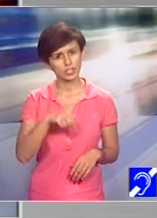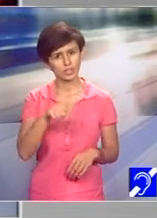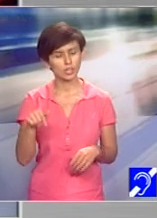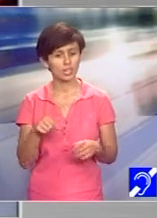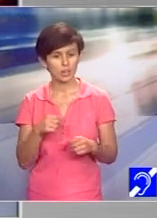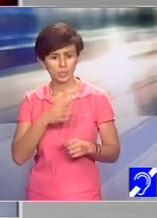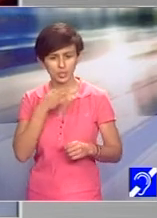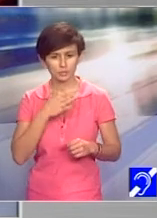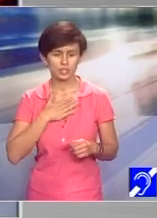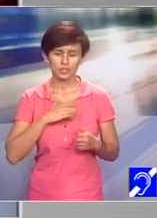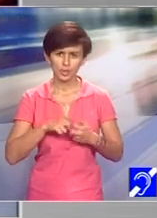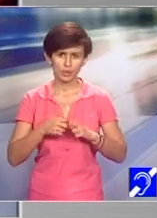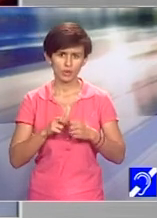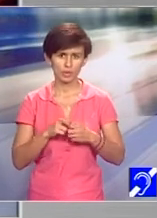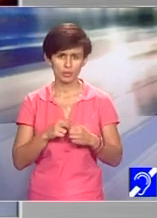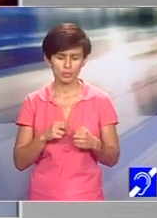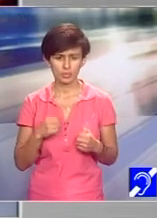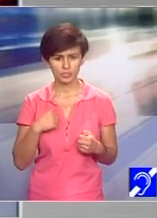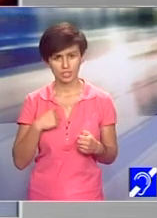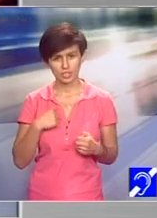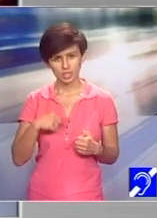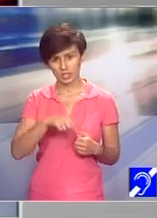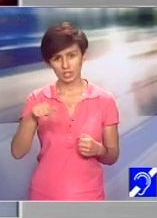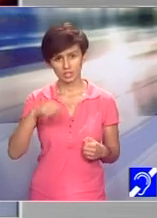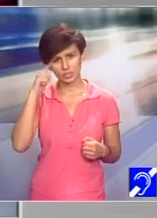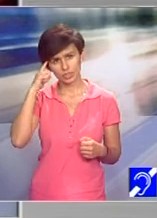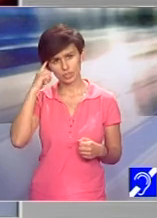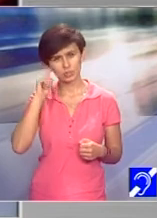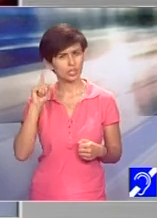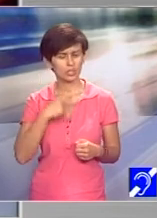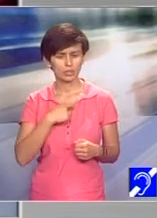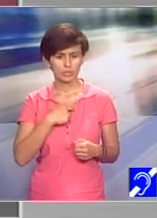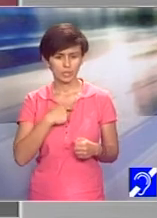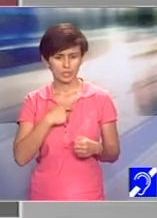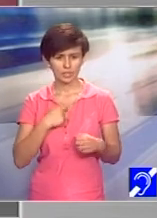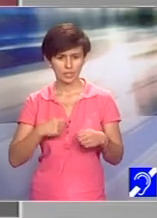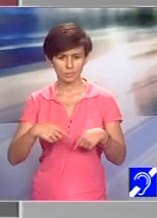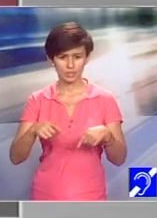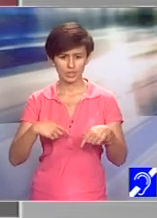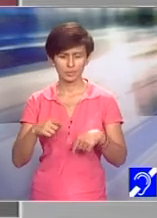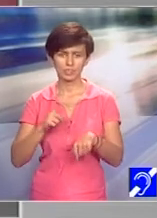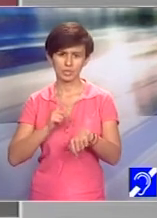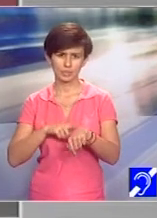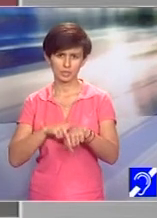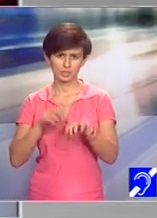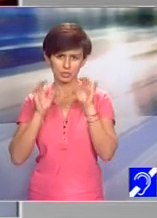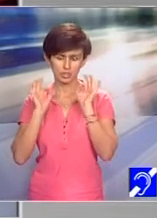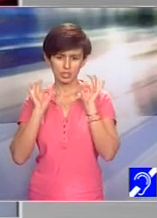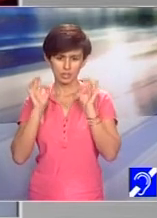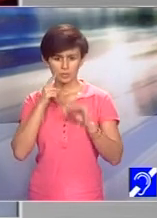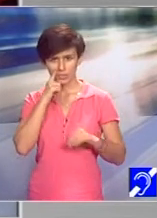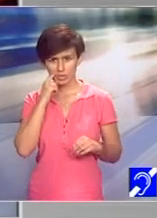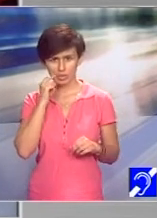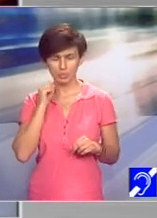timpii de deplasare. Noi suntem conștienți că nu putem să ne deplasăm în timp util. Oamenii probabil vă acuză tot pe dumneavoastră că nu ajungeți la...